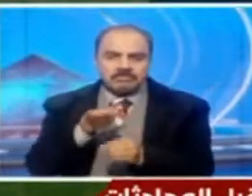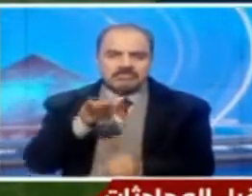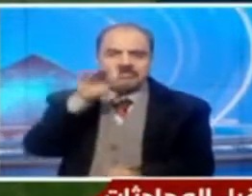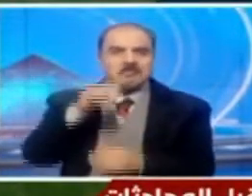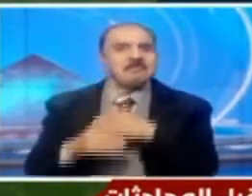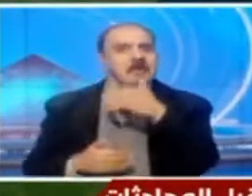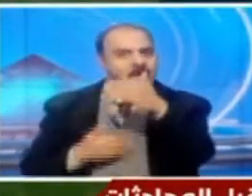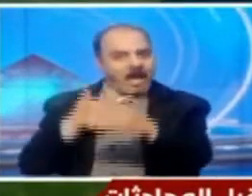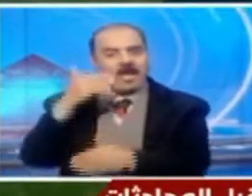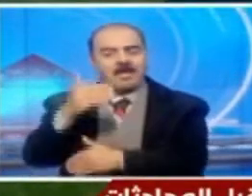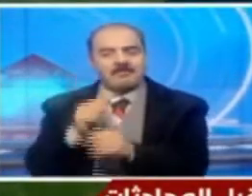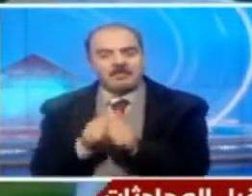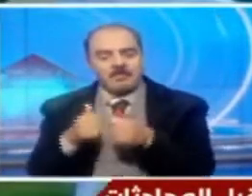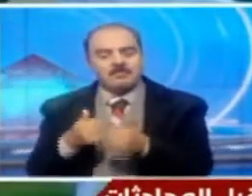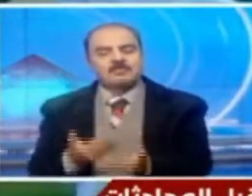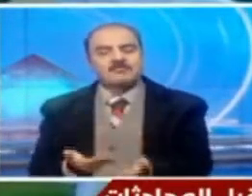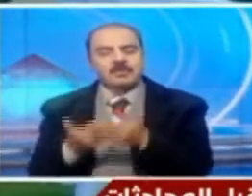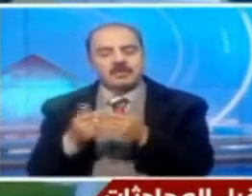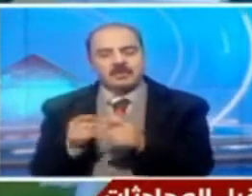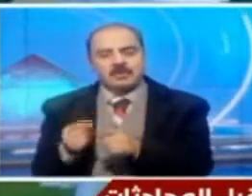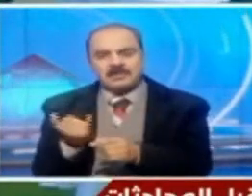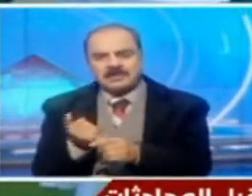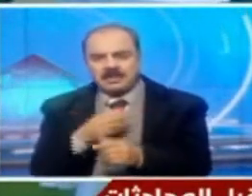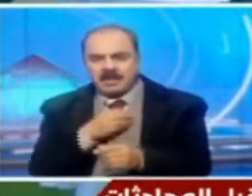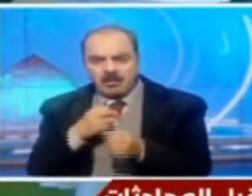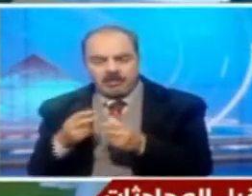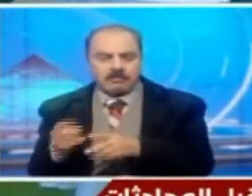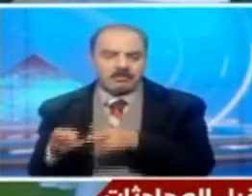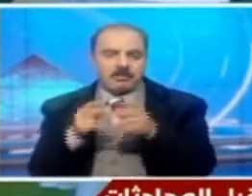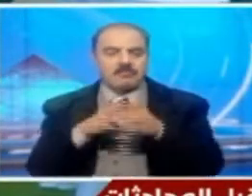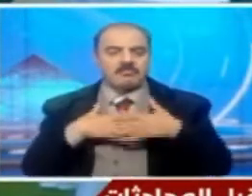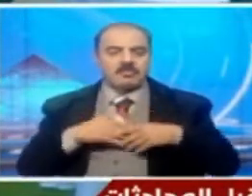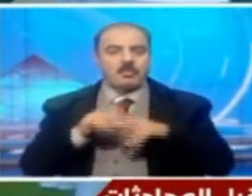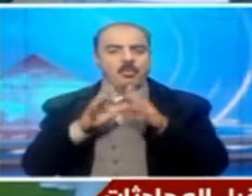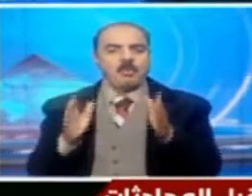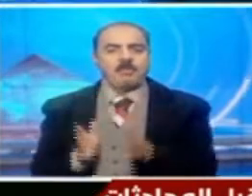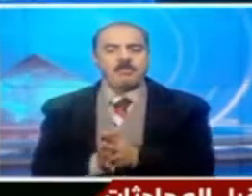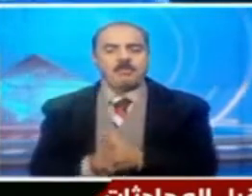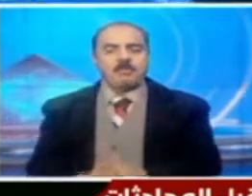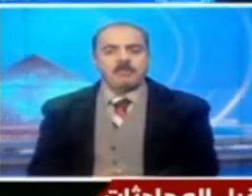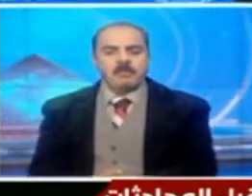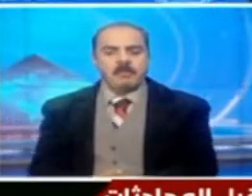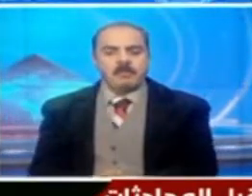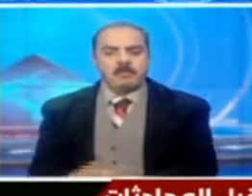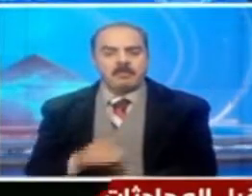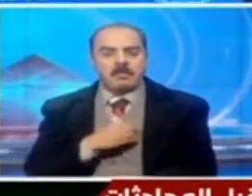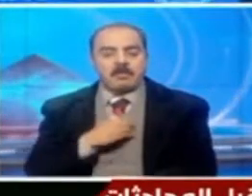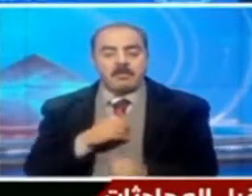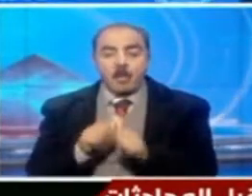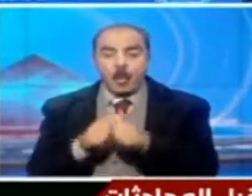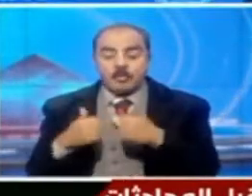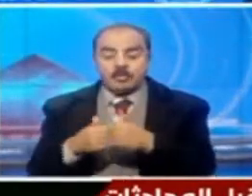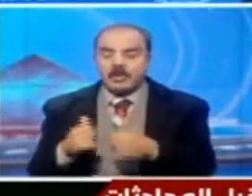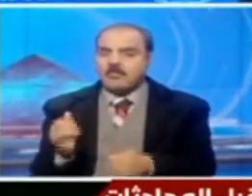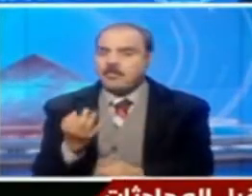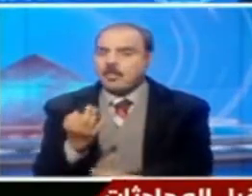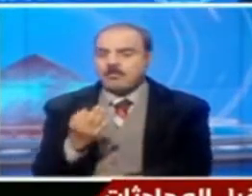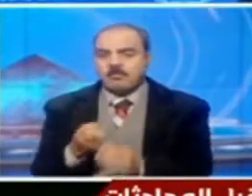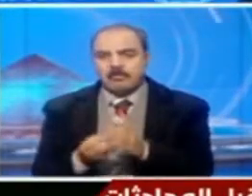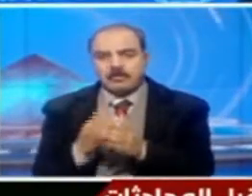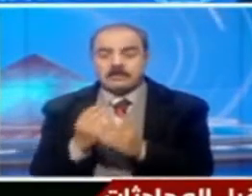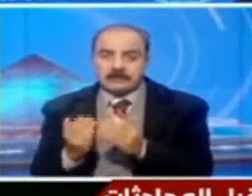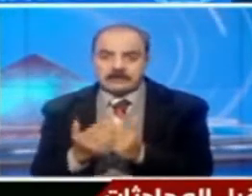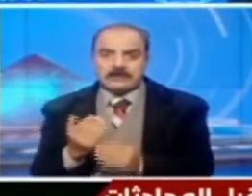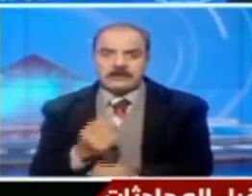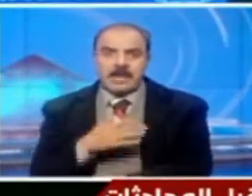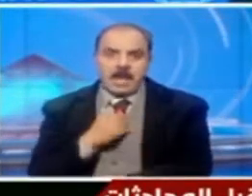الرعاية الأساسية والإحالة بمنظومة التأمين الصحي الشامل الجديد. تخصص طب الأسرة من التخصصات النادرة